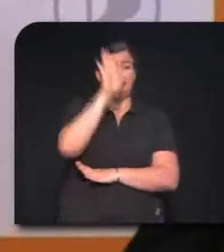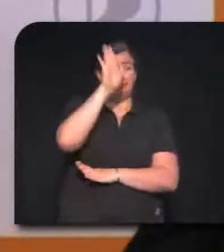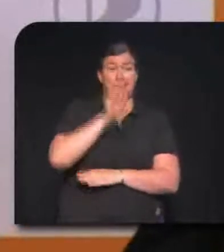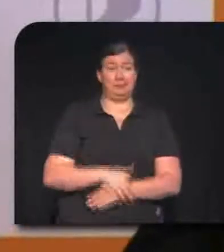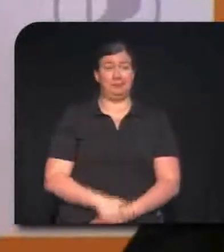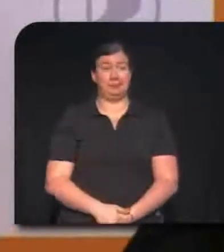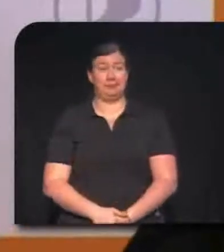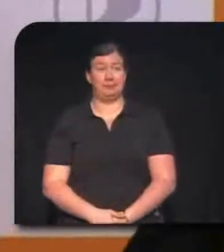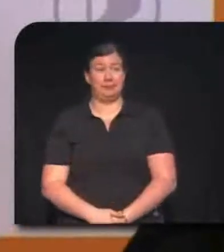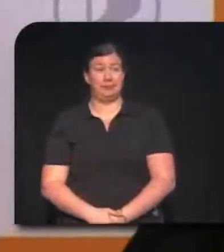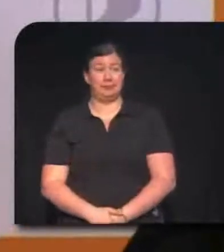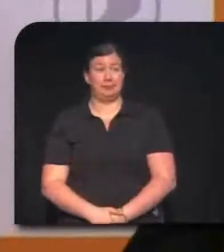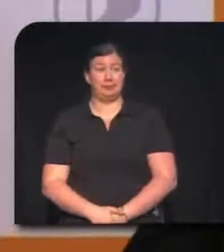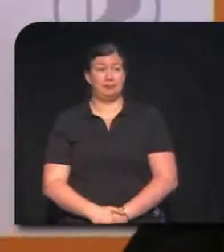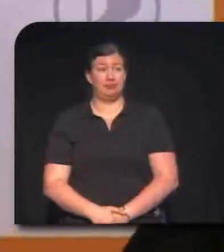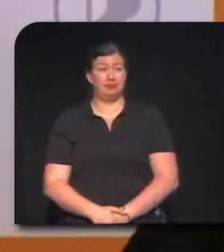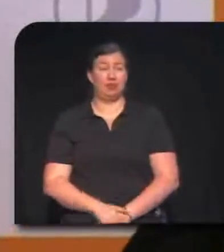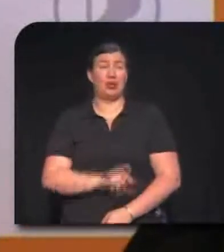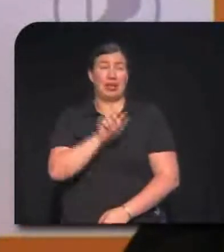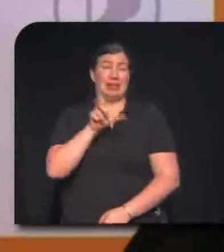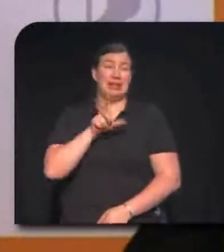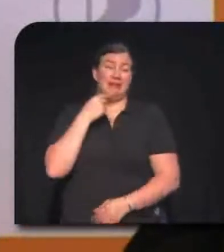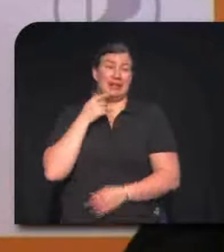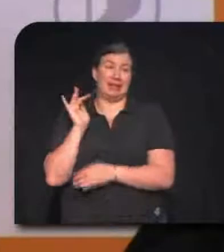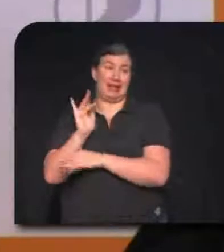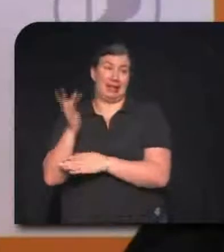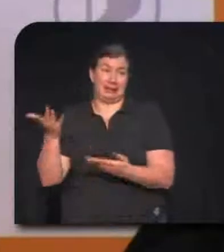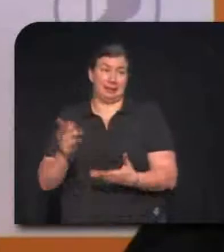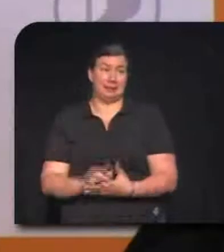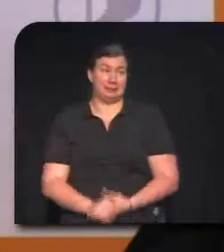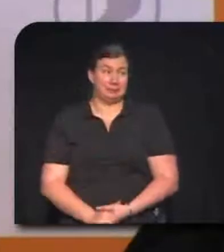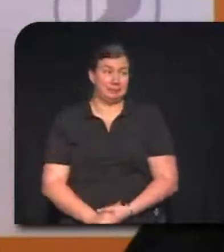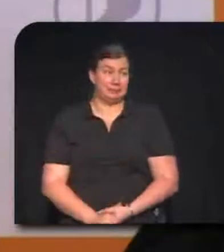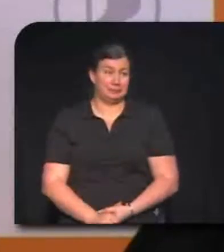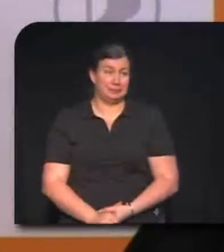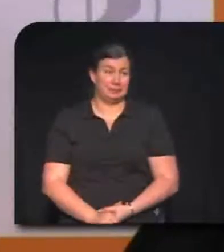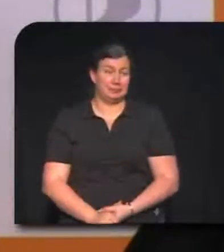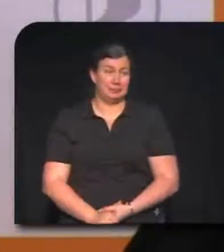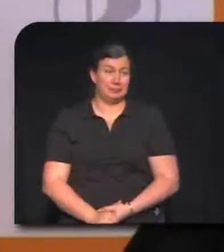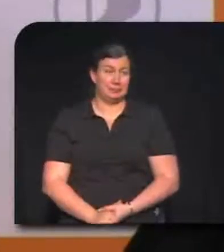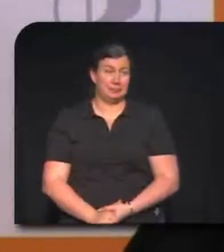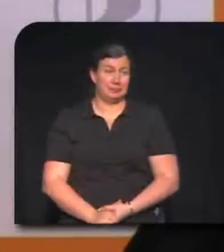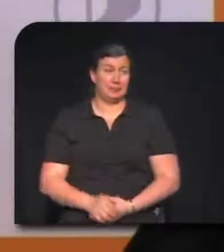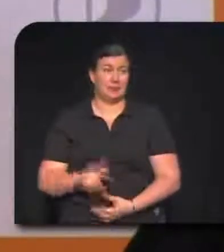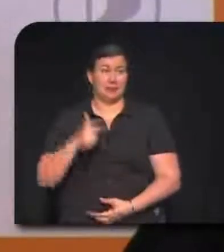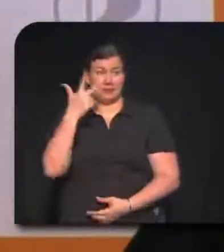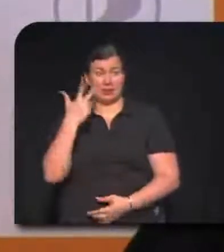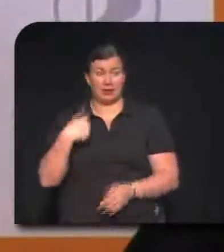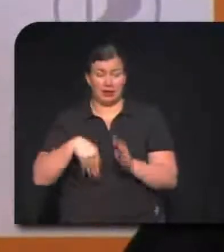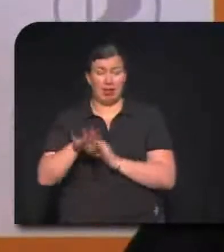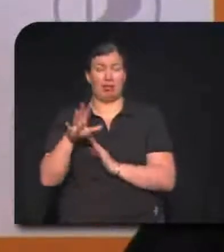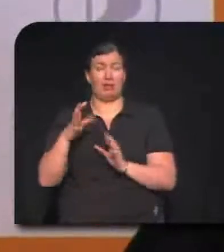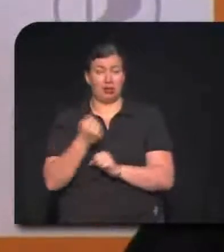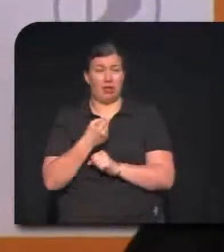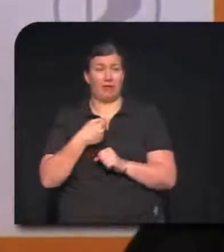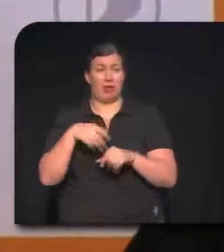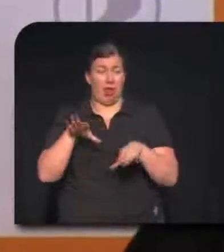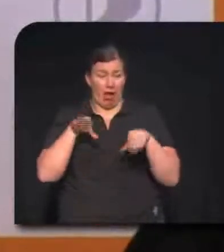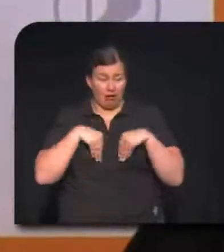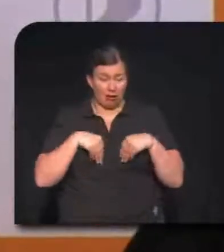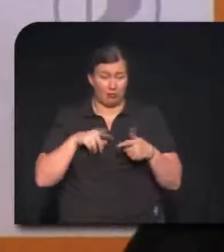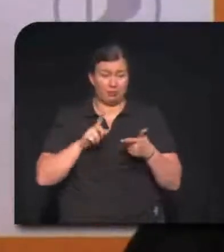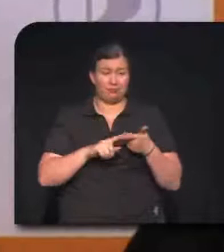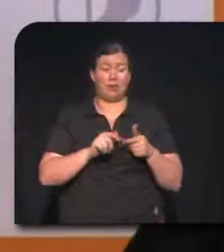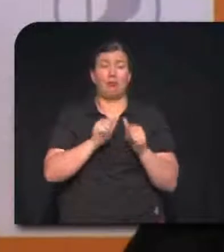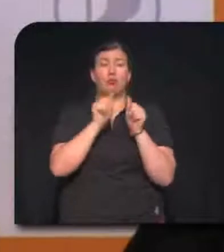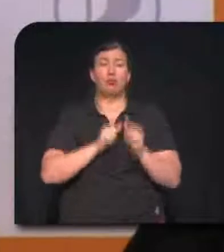und die lilane wenn ihr dagegen seid sorry die zwei Drittel mehr hat ist klar erreicht vielen Dank wir kommen jetzt zur Abstimmung über